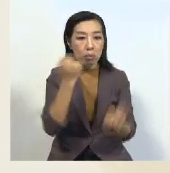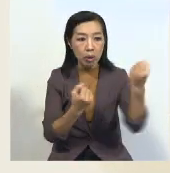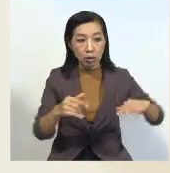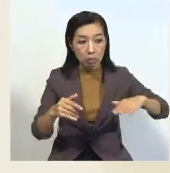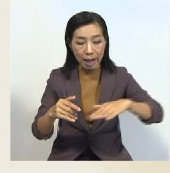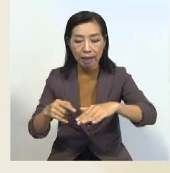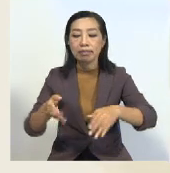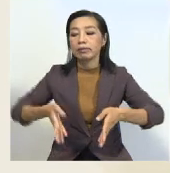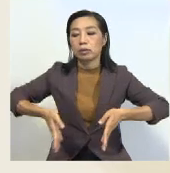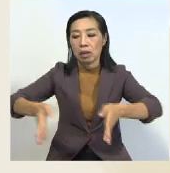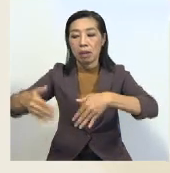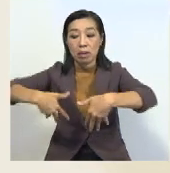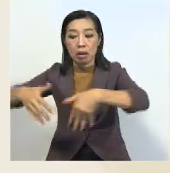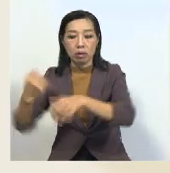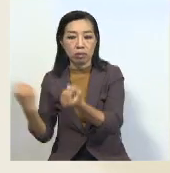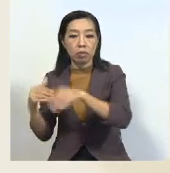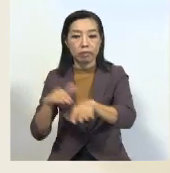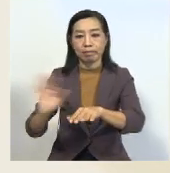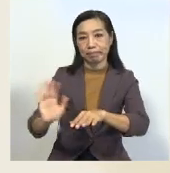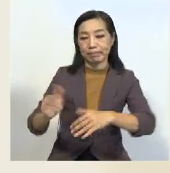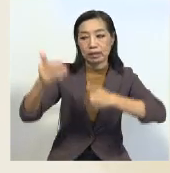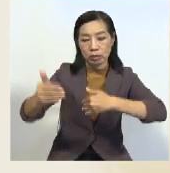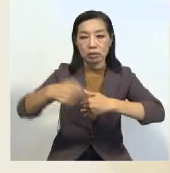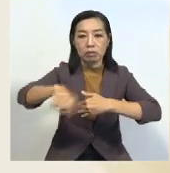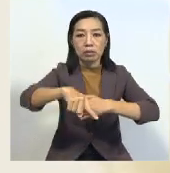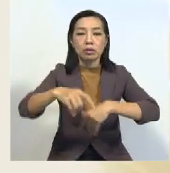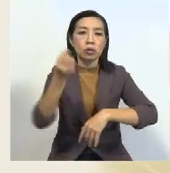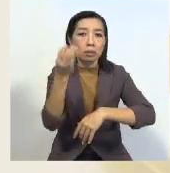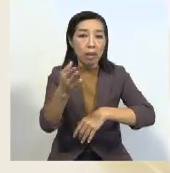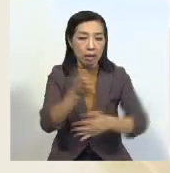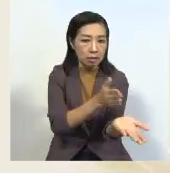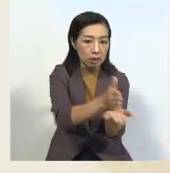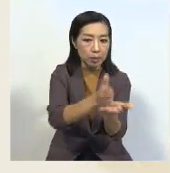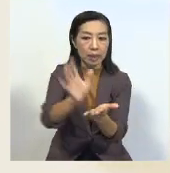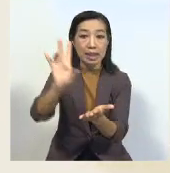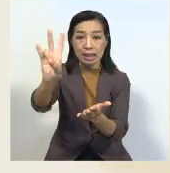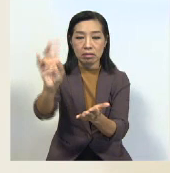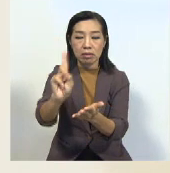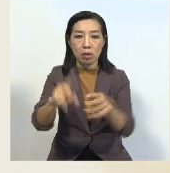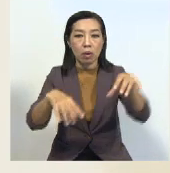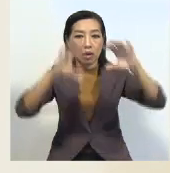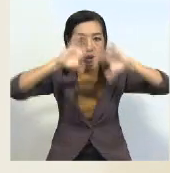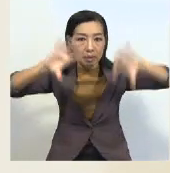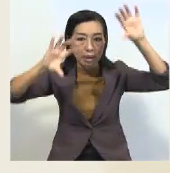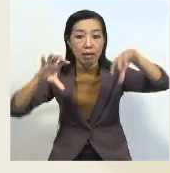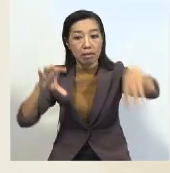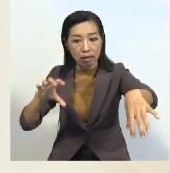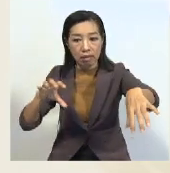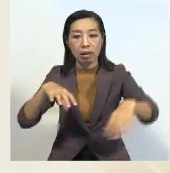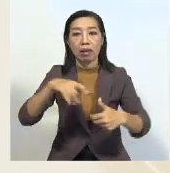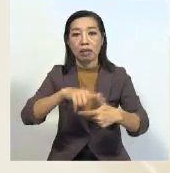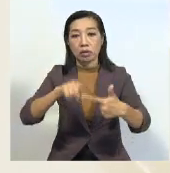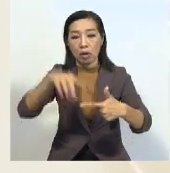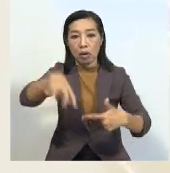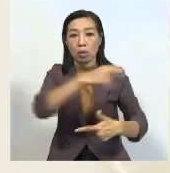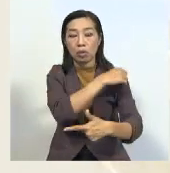านั้นซึ่งเส้นทางส่วนใหญ่จะอยู่ในพื้นที่ใจกลางเมืองโดยมีทั้งหมด7ที่หมายได้แก่ทำเนียบรัฐบาลโรงพยาบาล